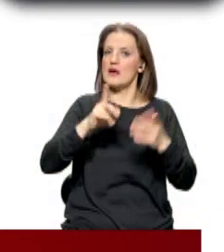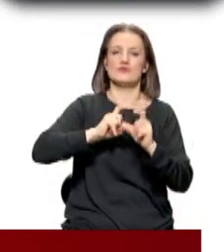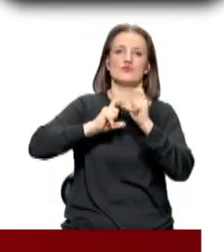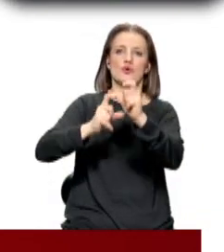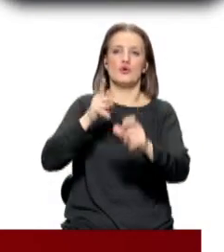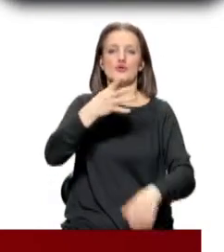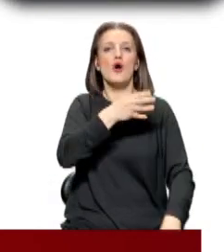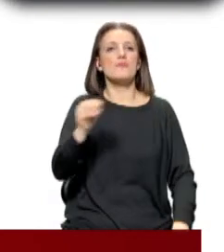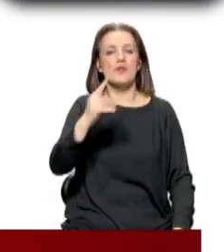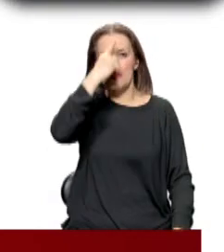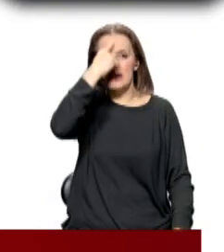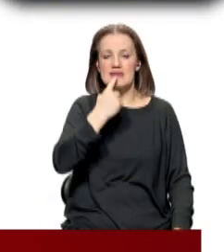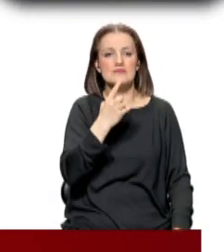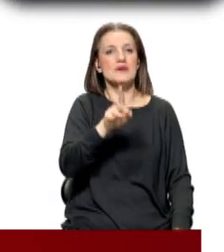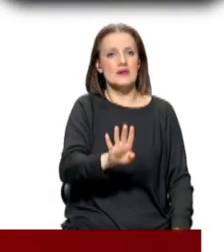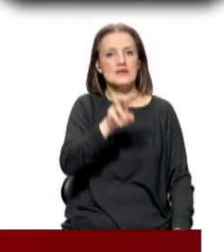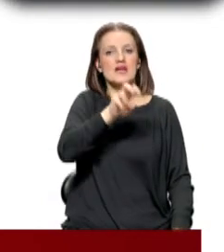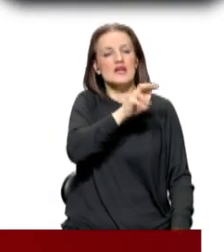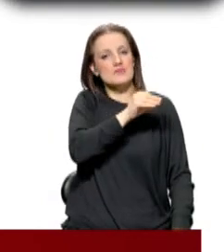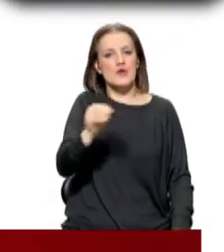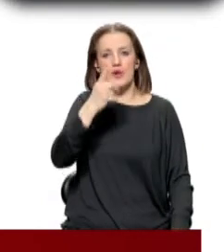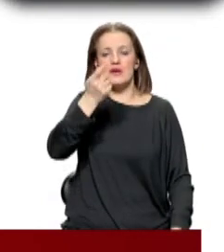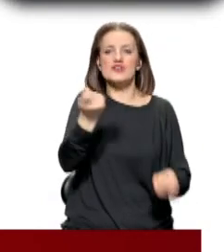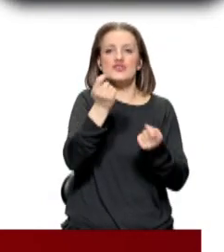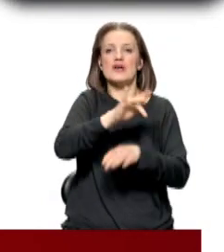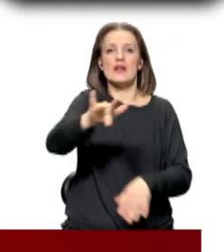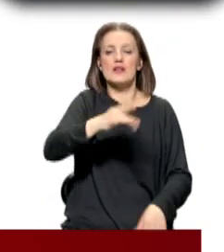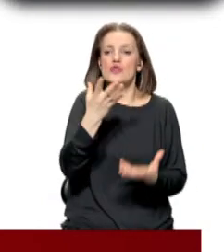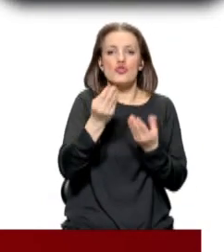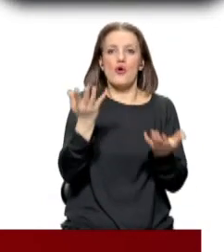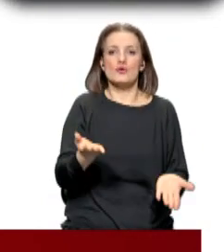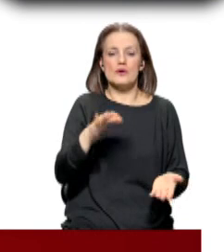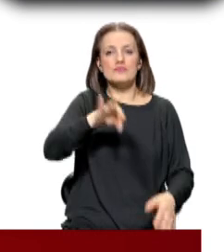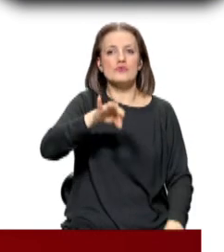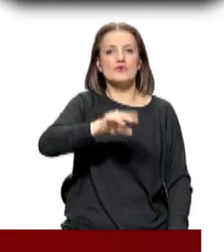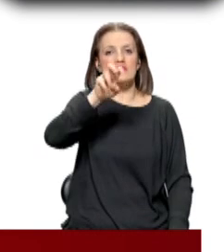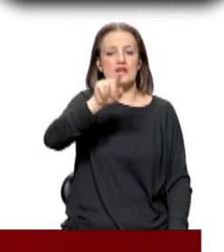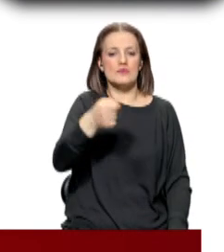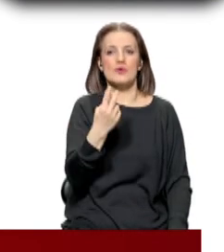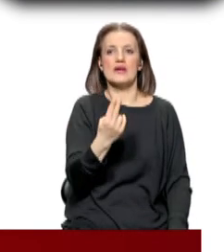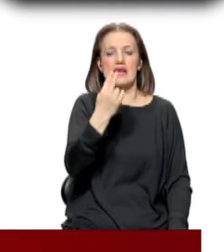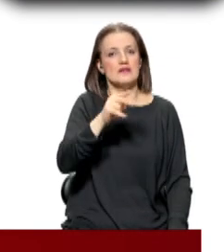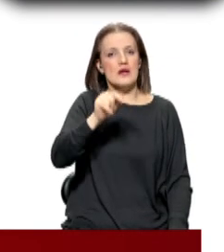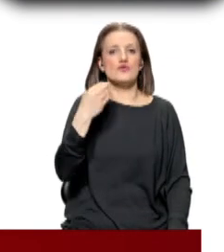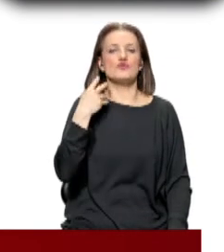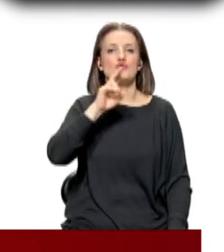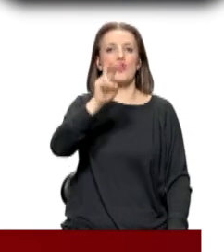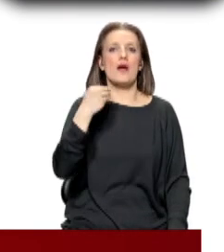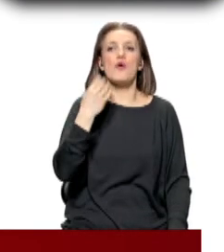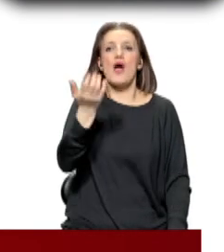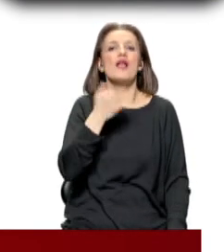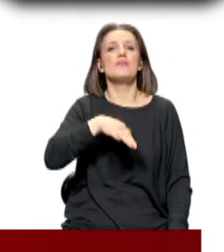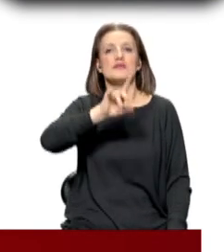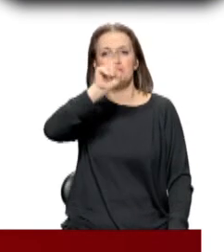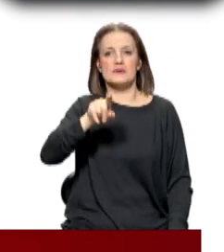sordu. 4 milyon resmi, 8 milyon işsiz ne oldu? Bu hafta 8,7 ile dolar borcu almadık mı? Resmi